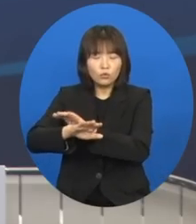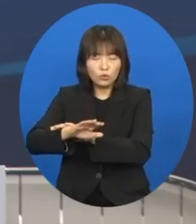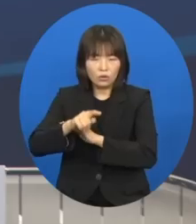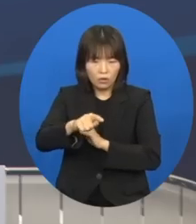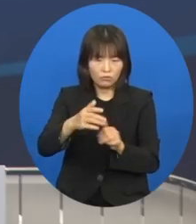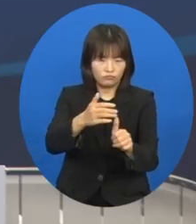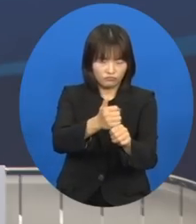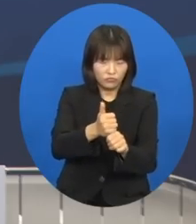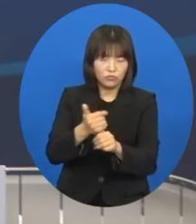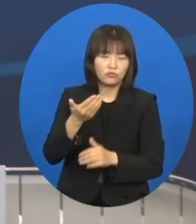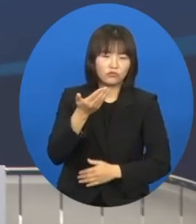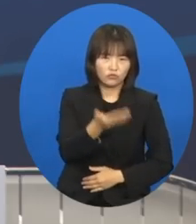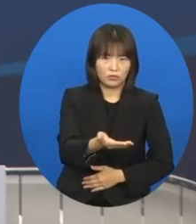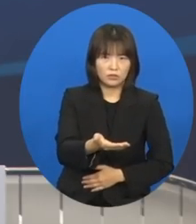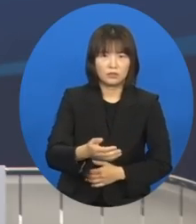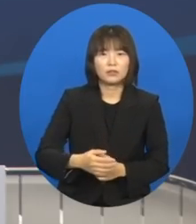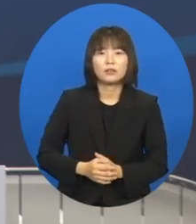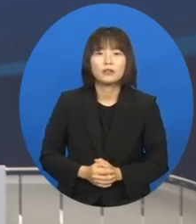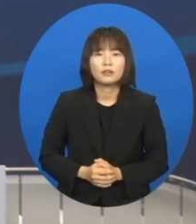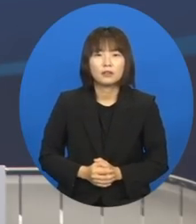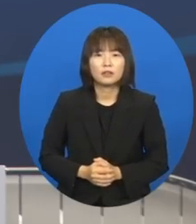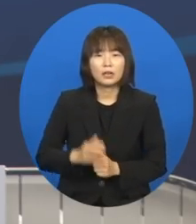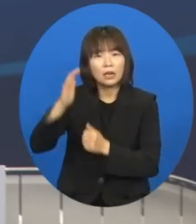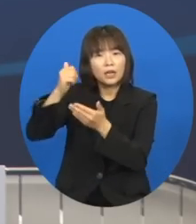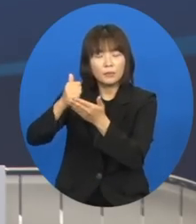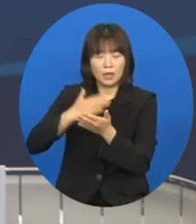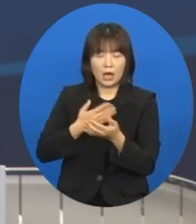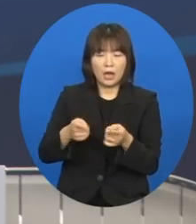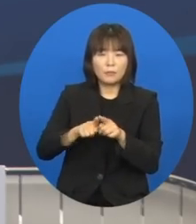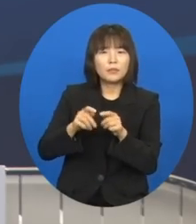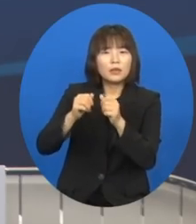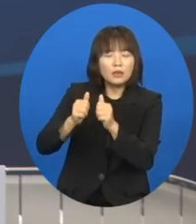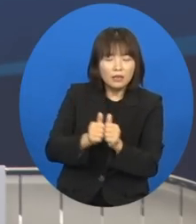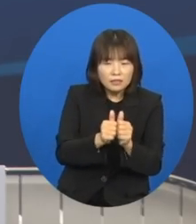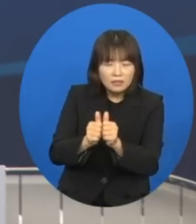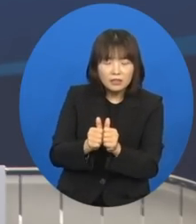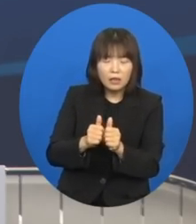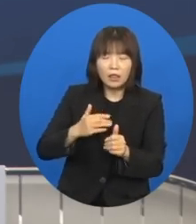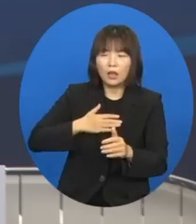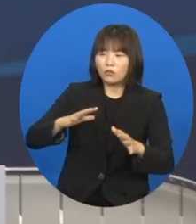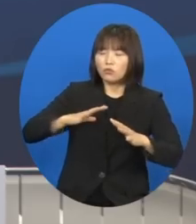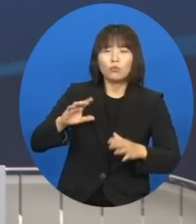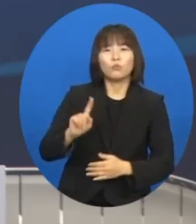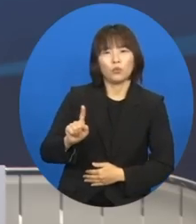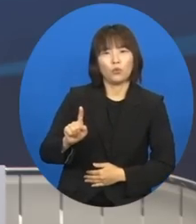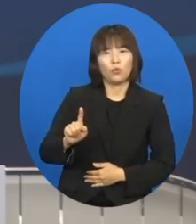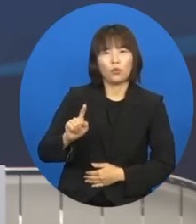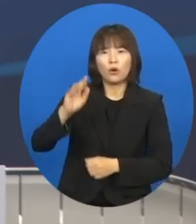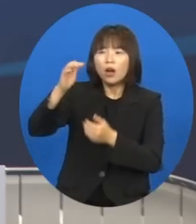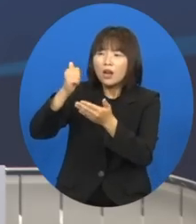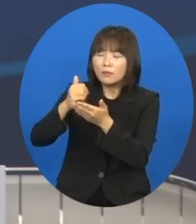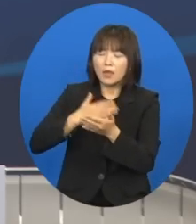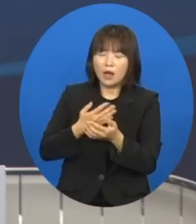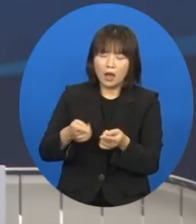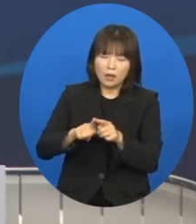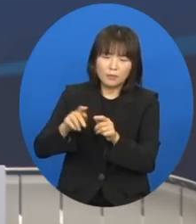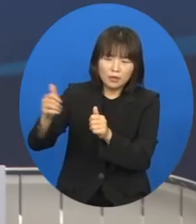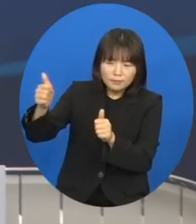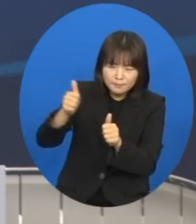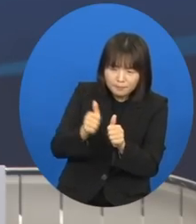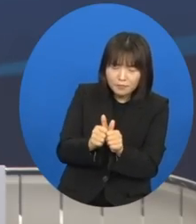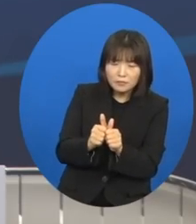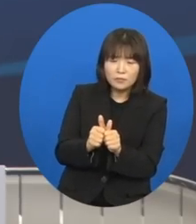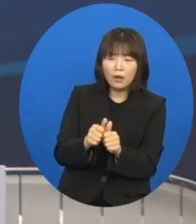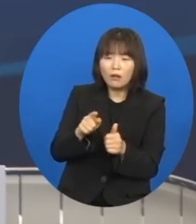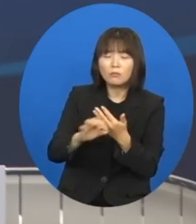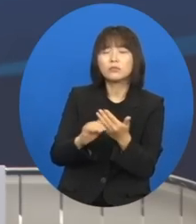붙들리라. 하나님이 나와 함께 하신다는데 내가 뭘 두려워하는 거지? 하나님이 나와 함께 있으면 끝난 거 아닌가?